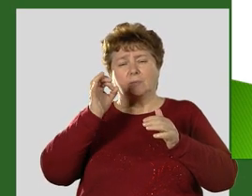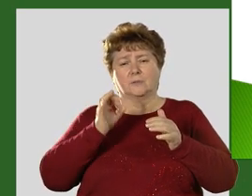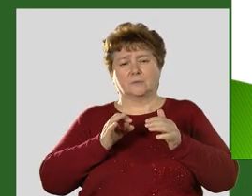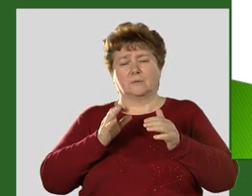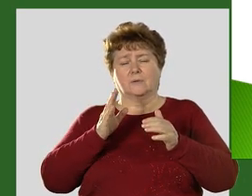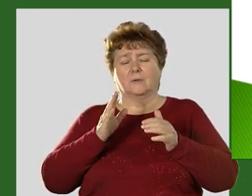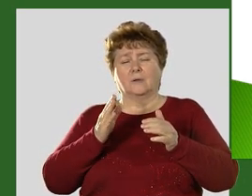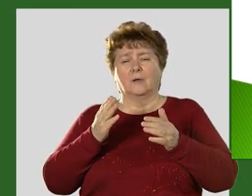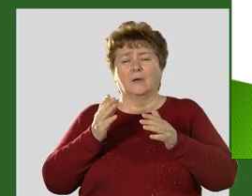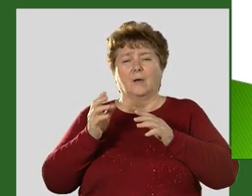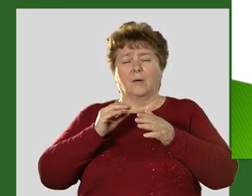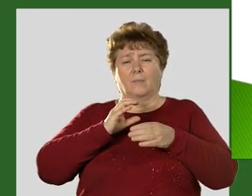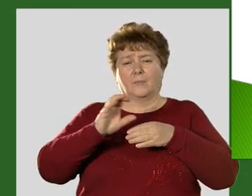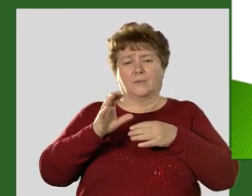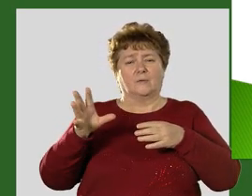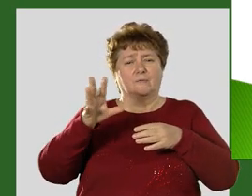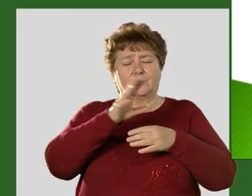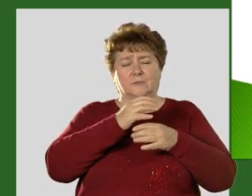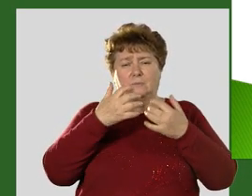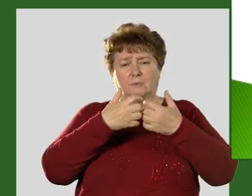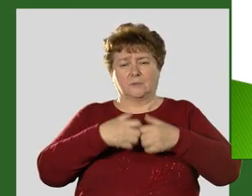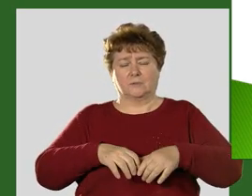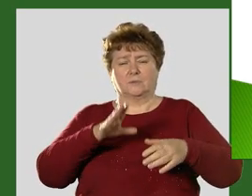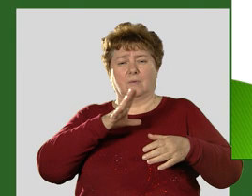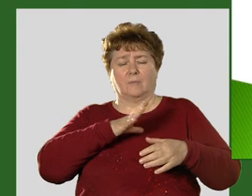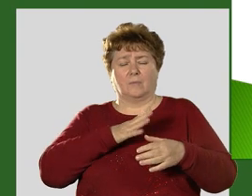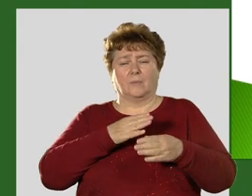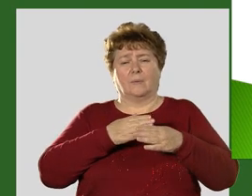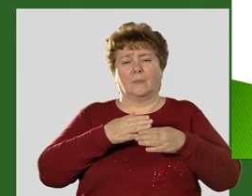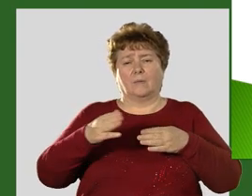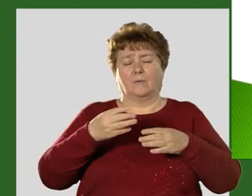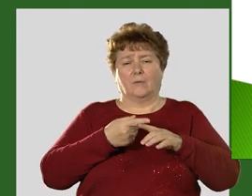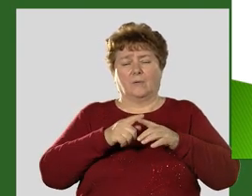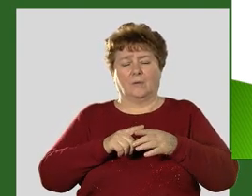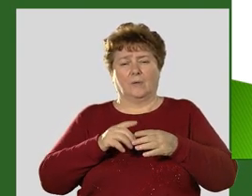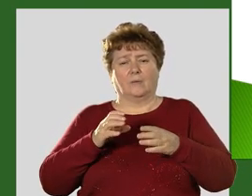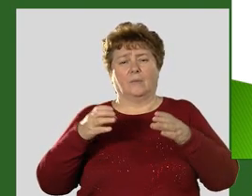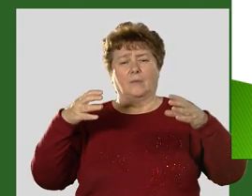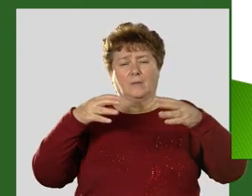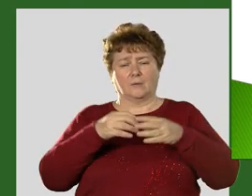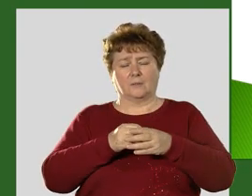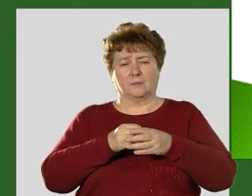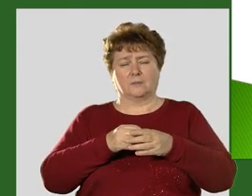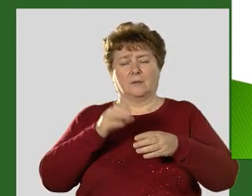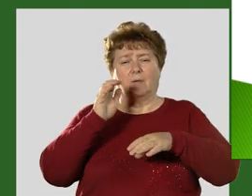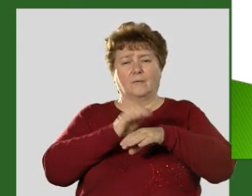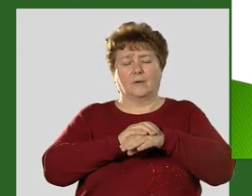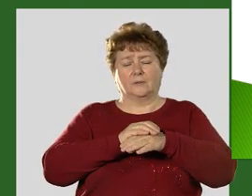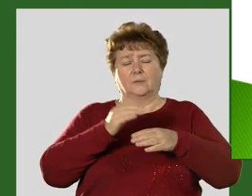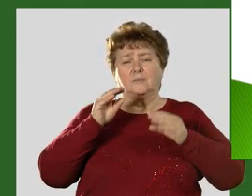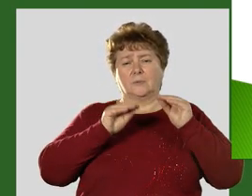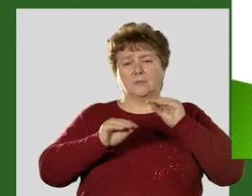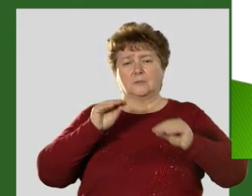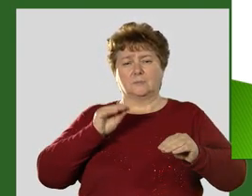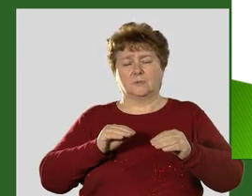36,5% волового продукта всей промышленности приходилось на долю этих отраслей. Факторами размещения